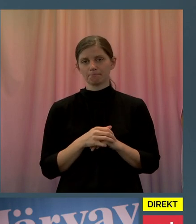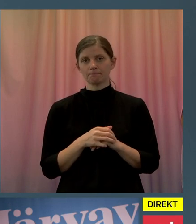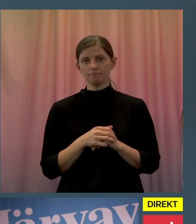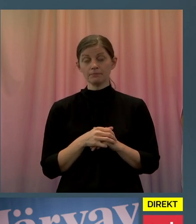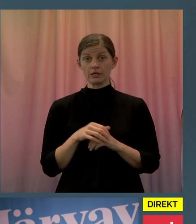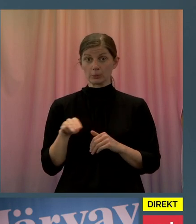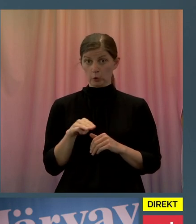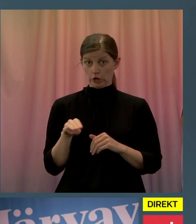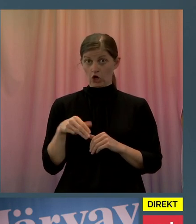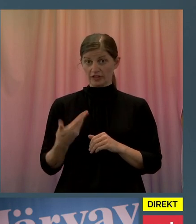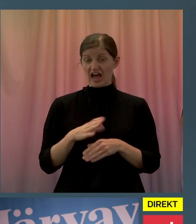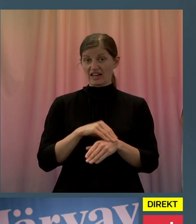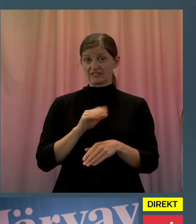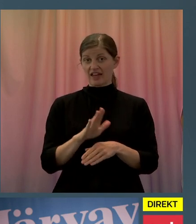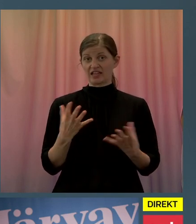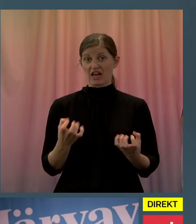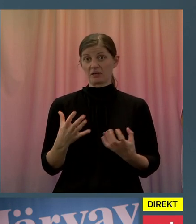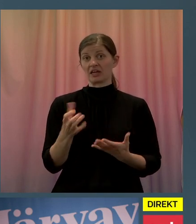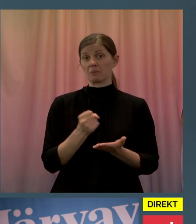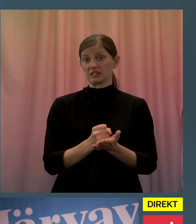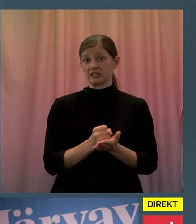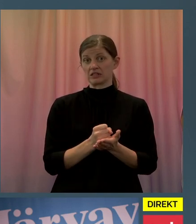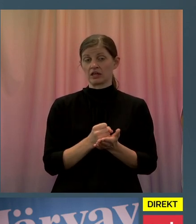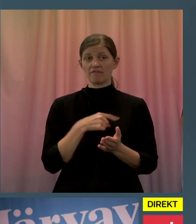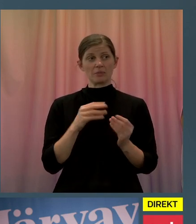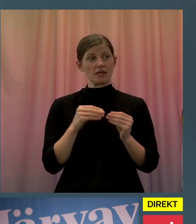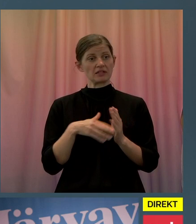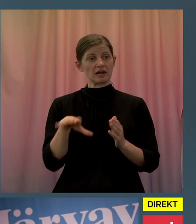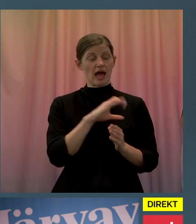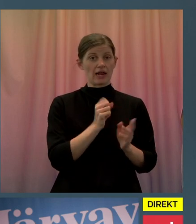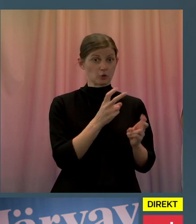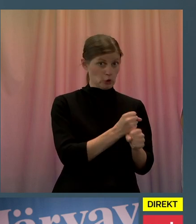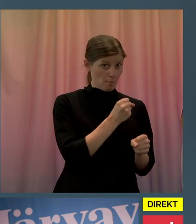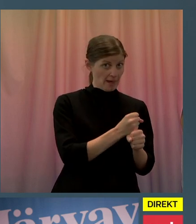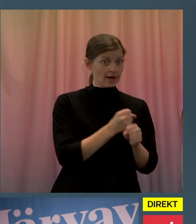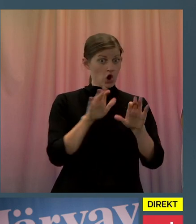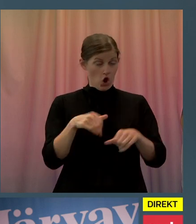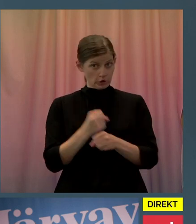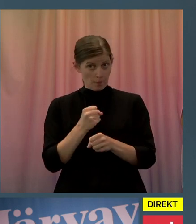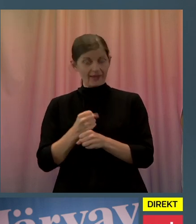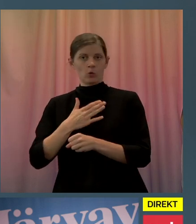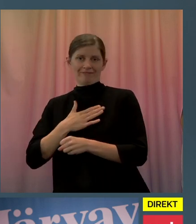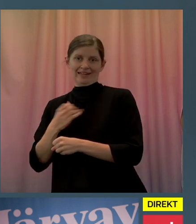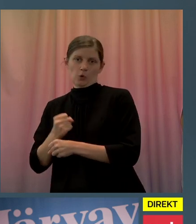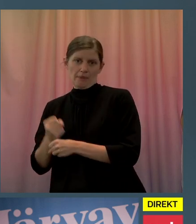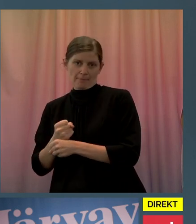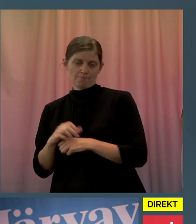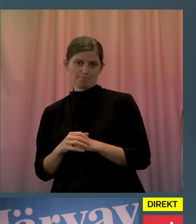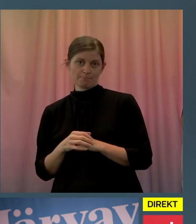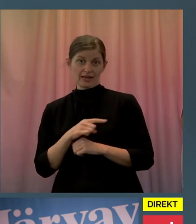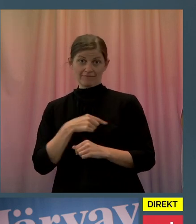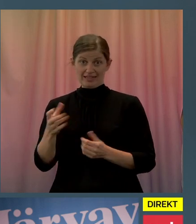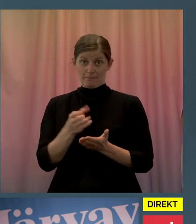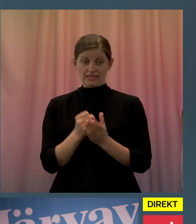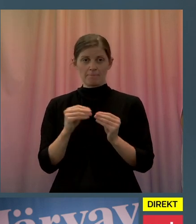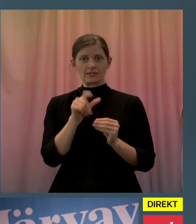Moderaterna är Sveriges arbetarparti för alla som jobbar, som har jobbat och som vill jobba. Vi är partiet för alla som gör rätt